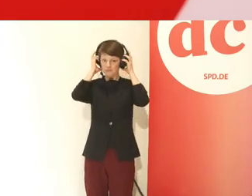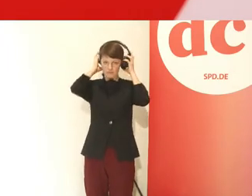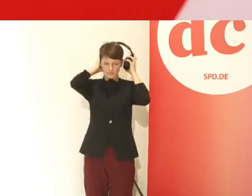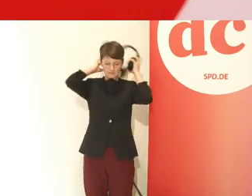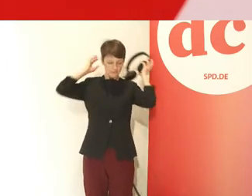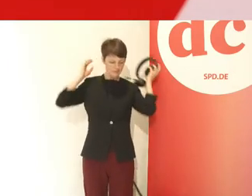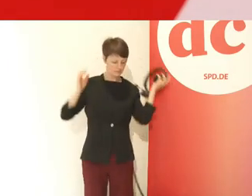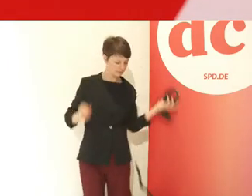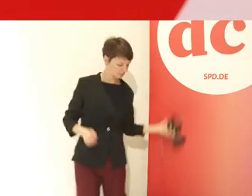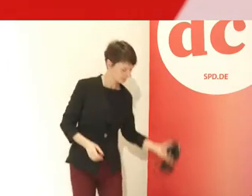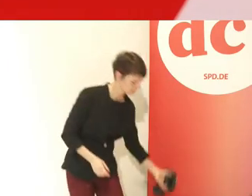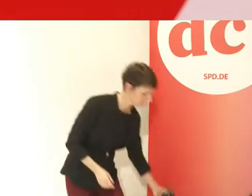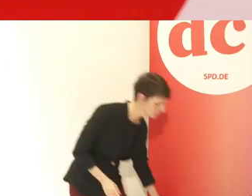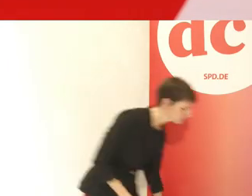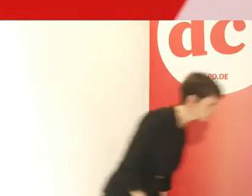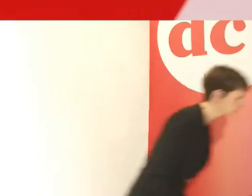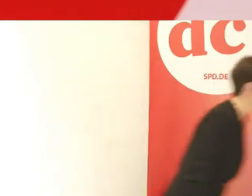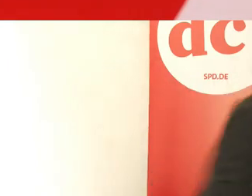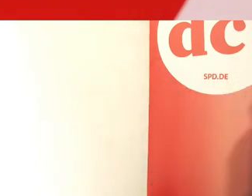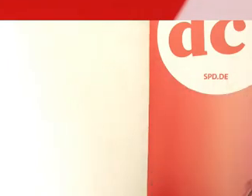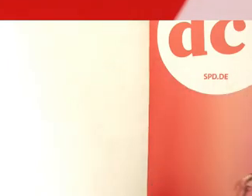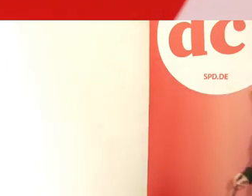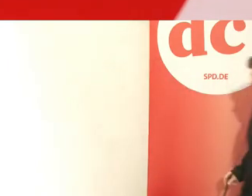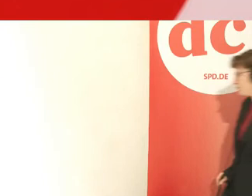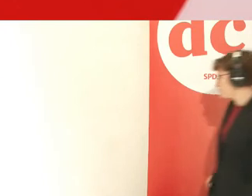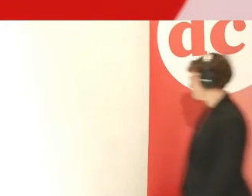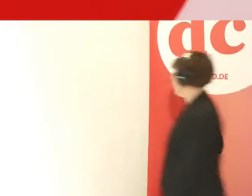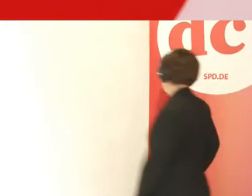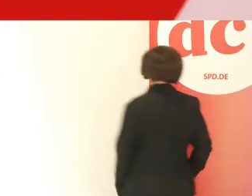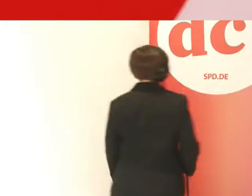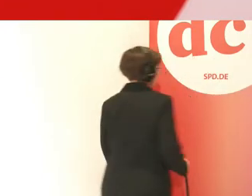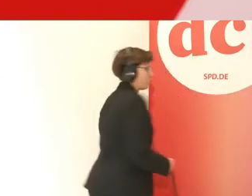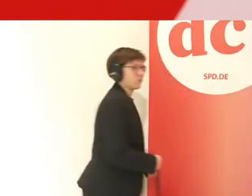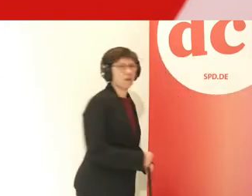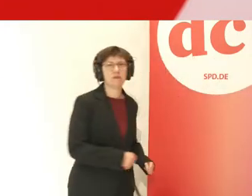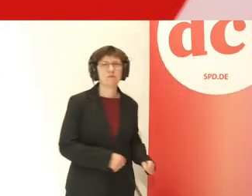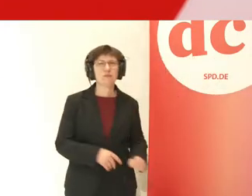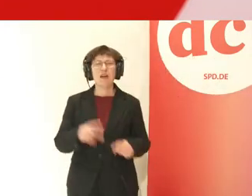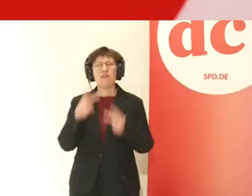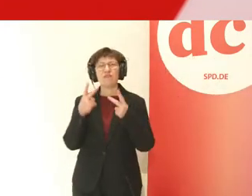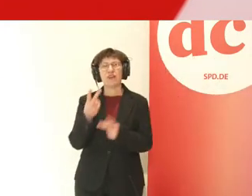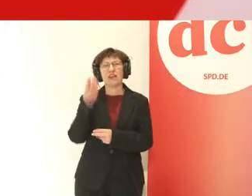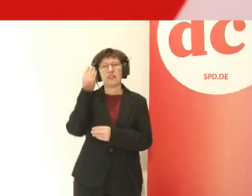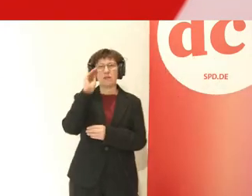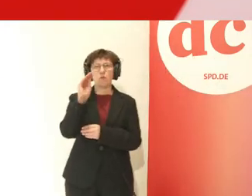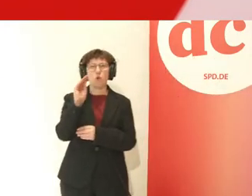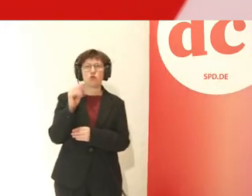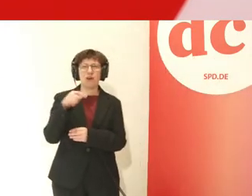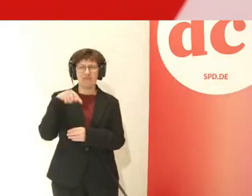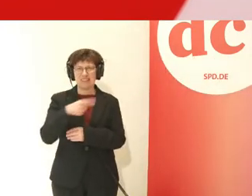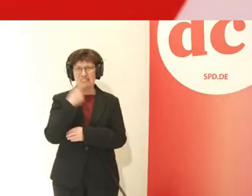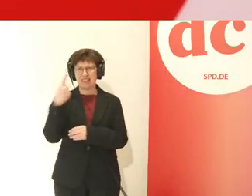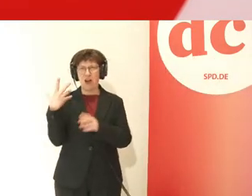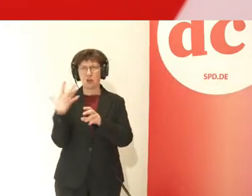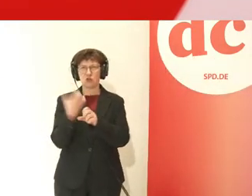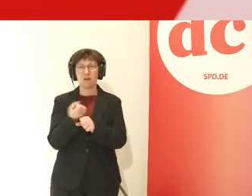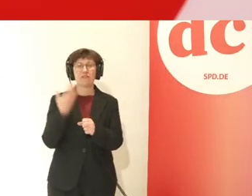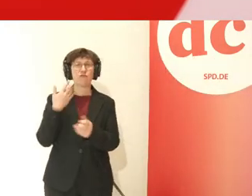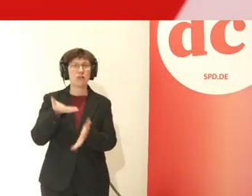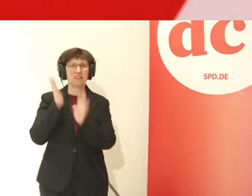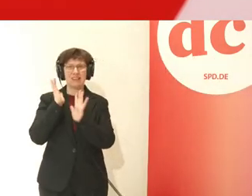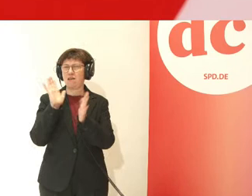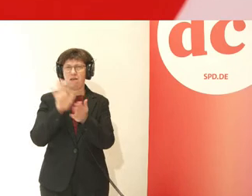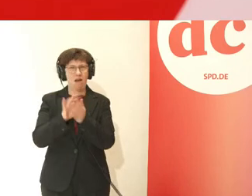es eine ganz wichtige botschaft dass in diesem jahr etwas gelungen ist was vor zehn jahren nicht